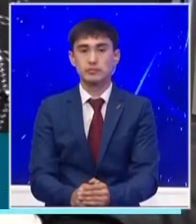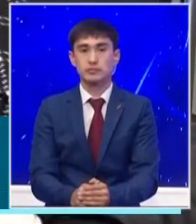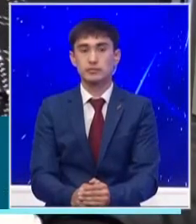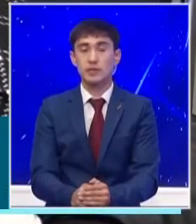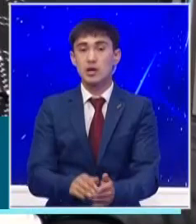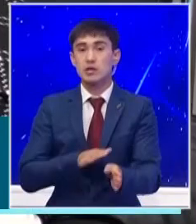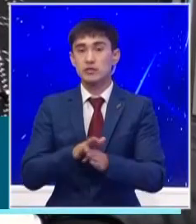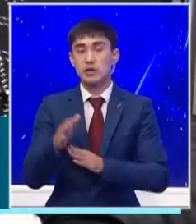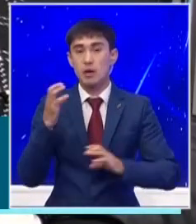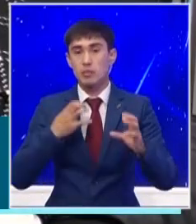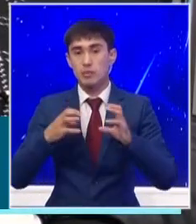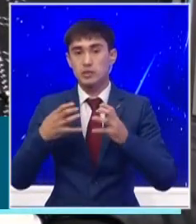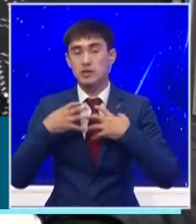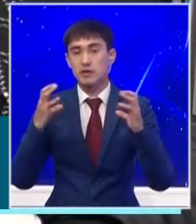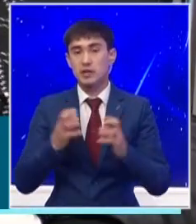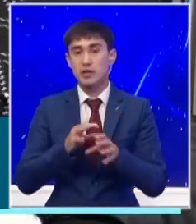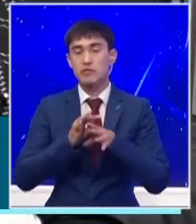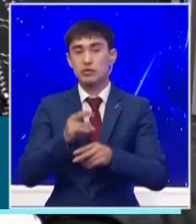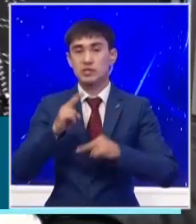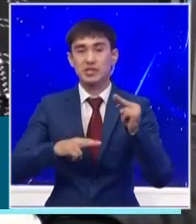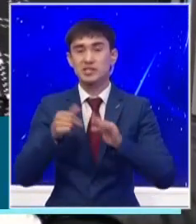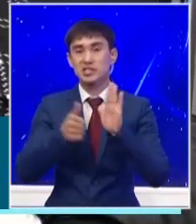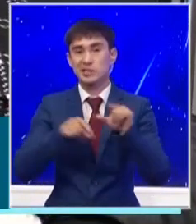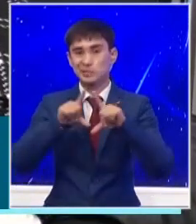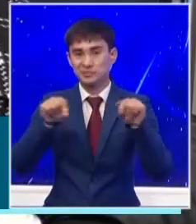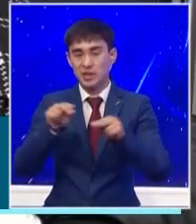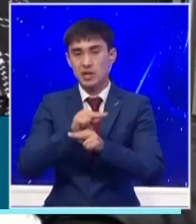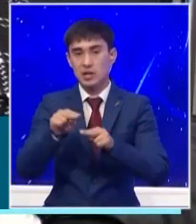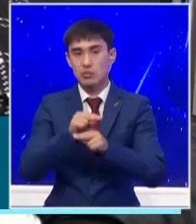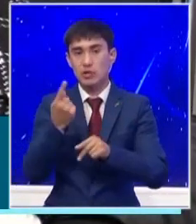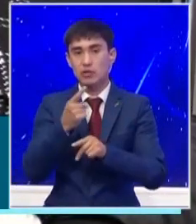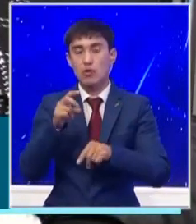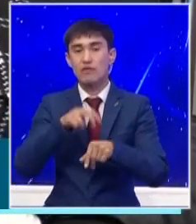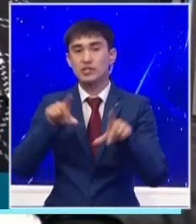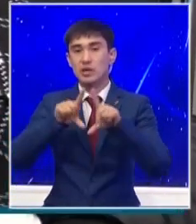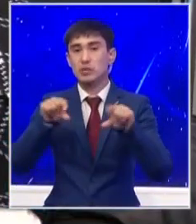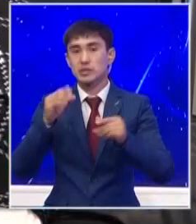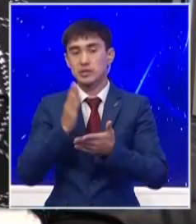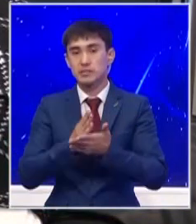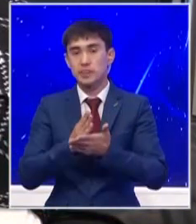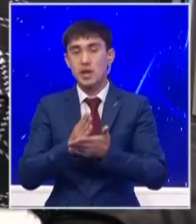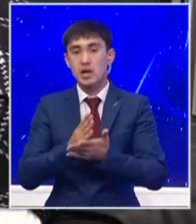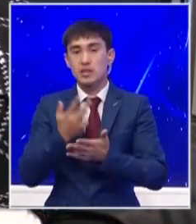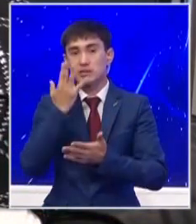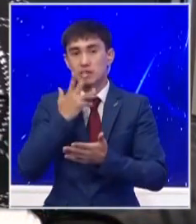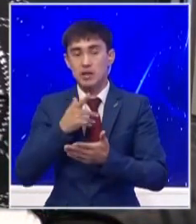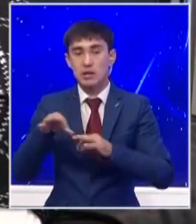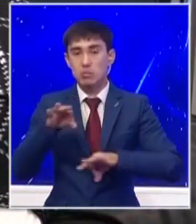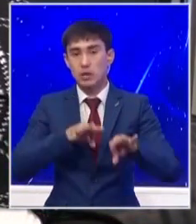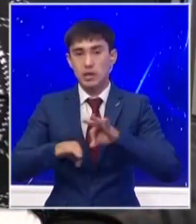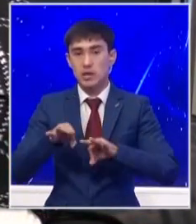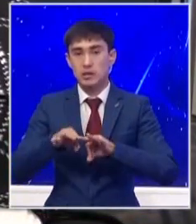В сфере здравоохранения ведется строительство 6 объектов, капитальный ремонт одной врачебной амбулатории. В рамках национального